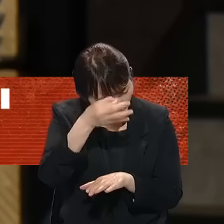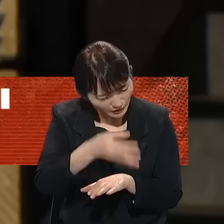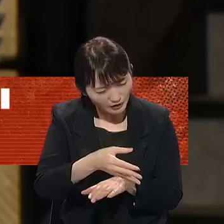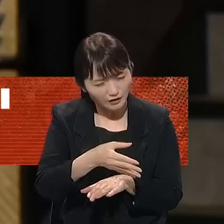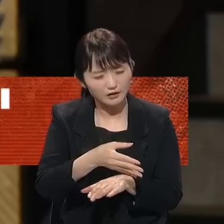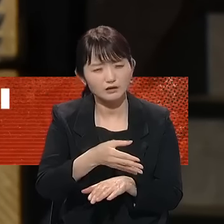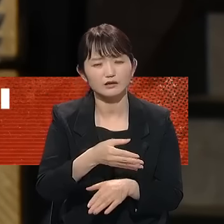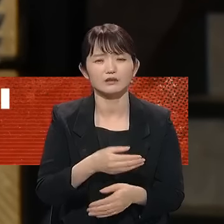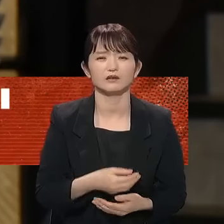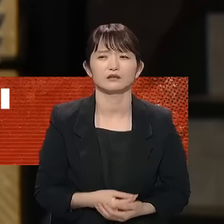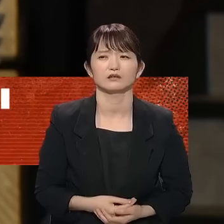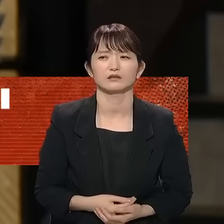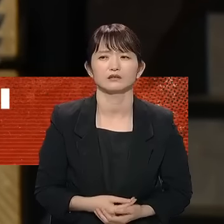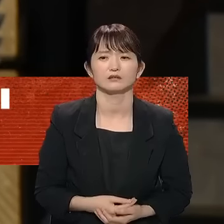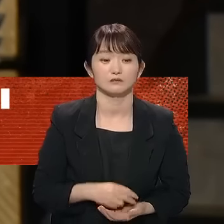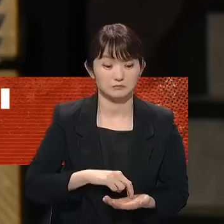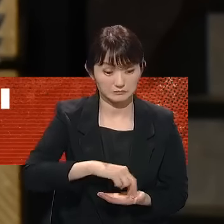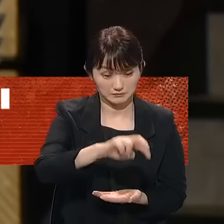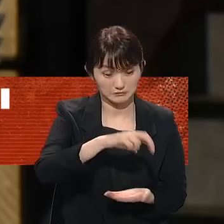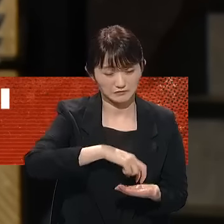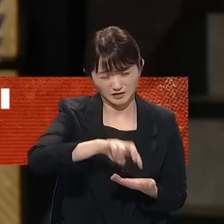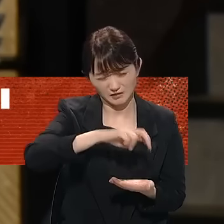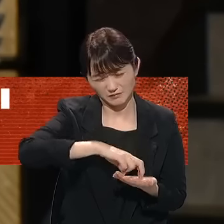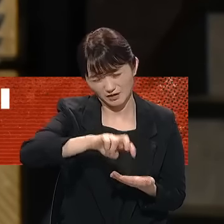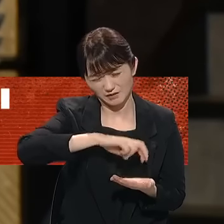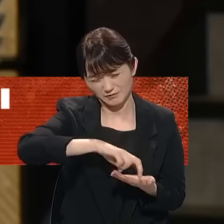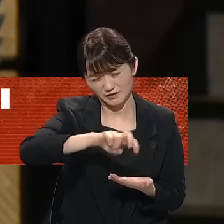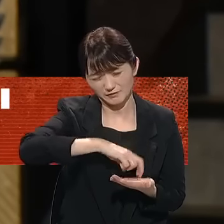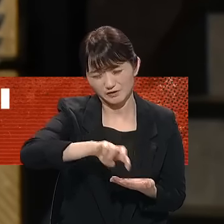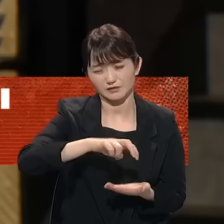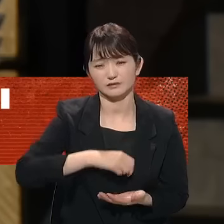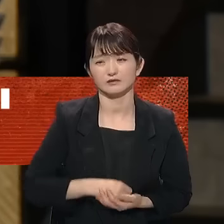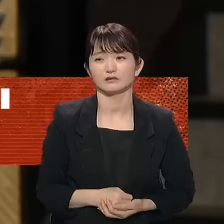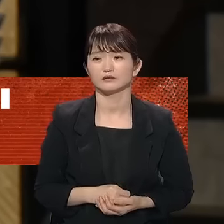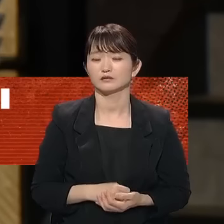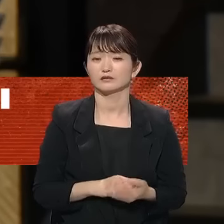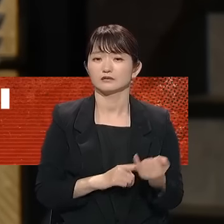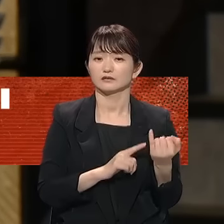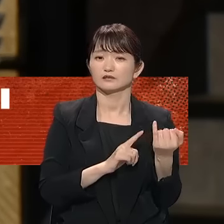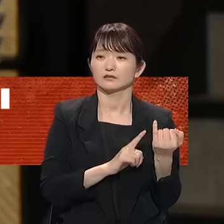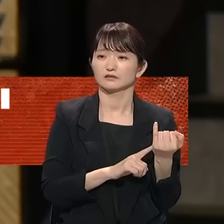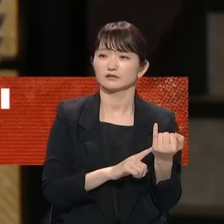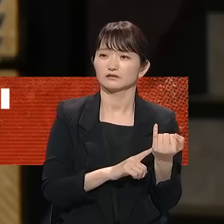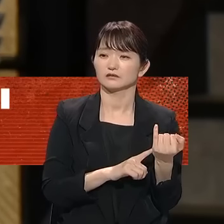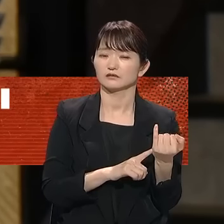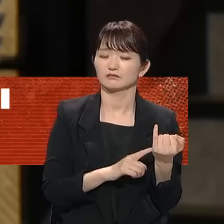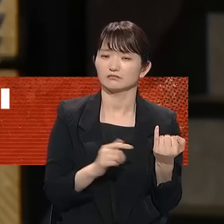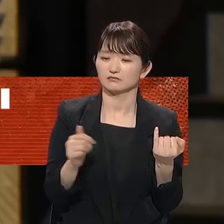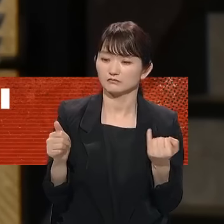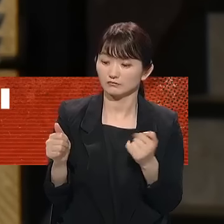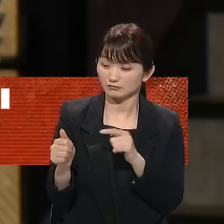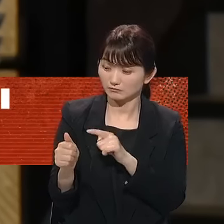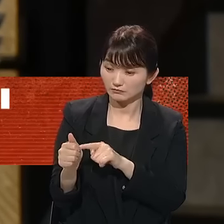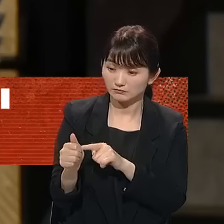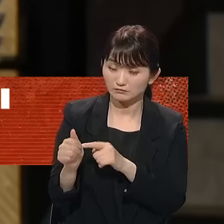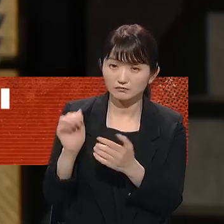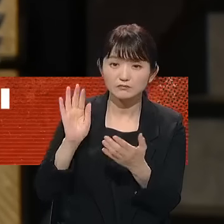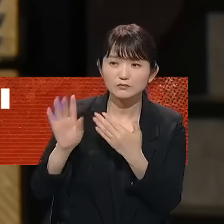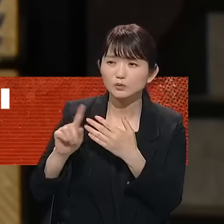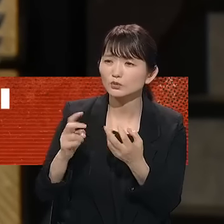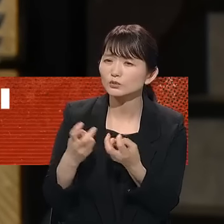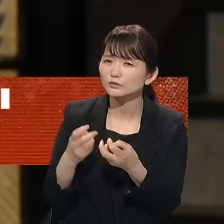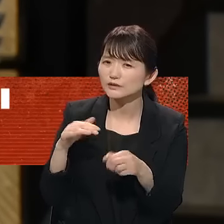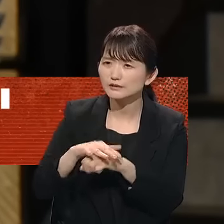미안하다 이런 연락 문자들이 계속 왔다는 거예요. 그러니까 이제 이 피해자 같은 경우는 그 남성이 그 이후에 어떤 식으로